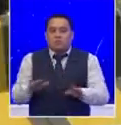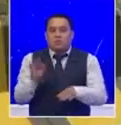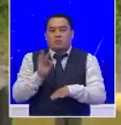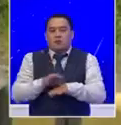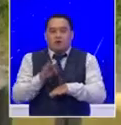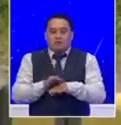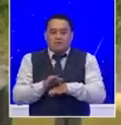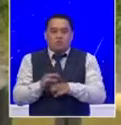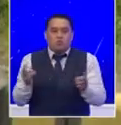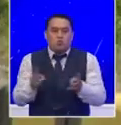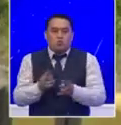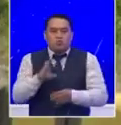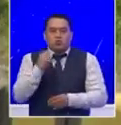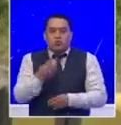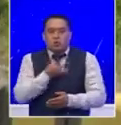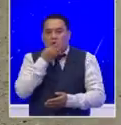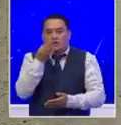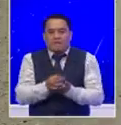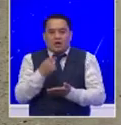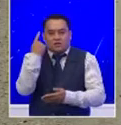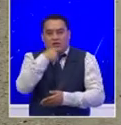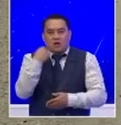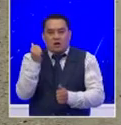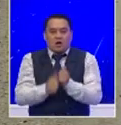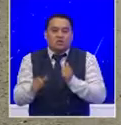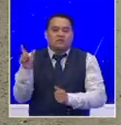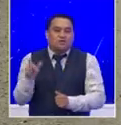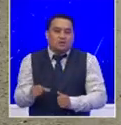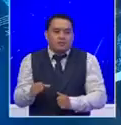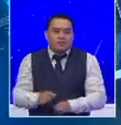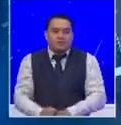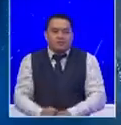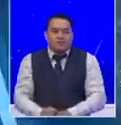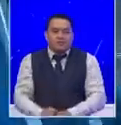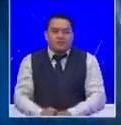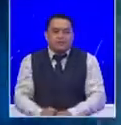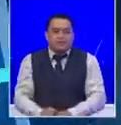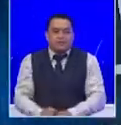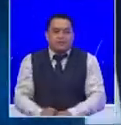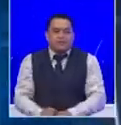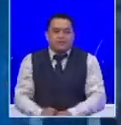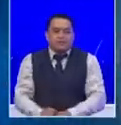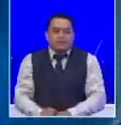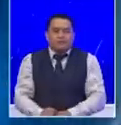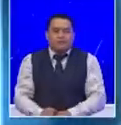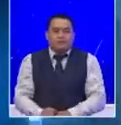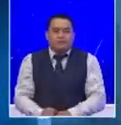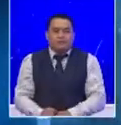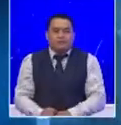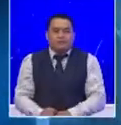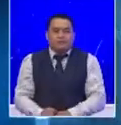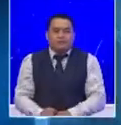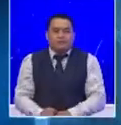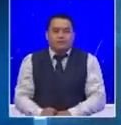недугом нужна высокая социальная ответственность каждого жителя, напоминают эксперты. Елеман Райбеков при содействии телерадиокомплекса